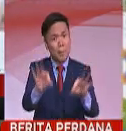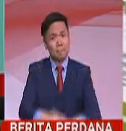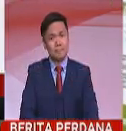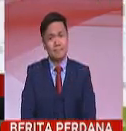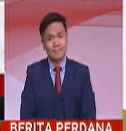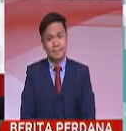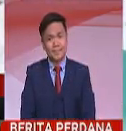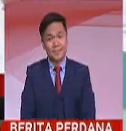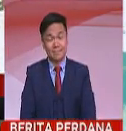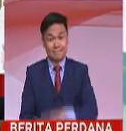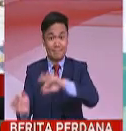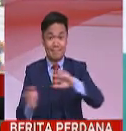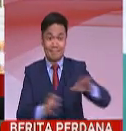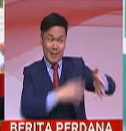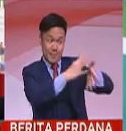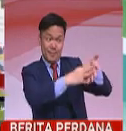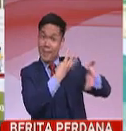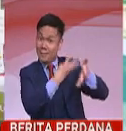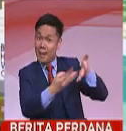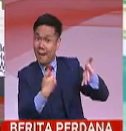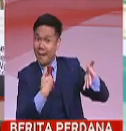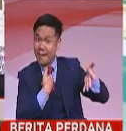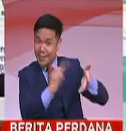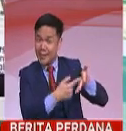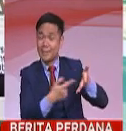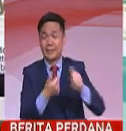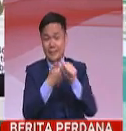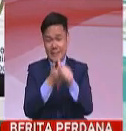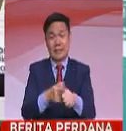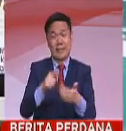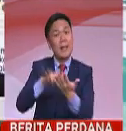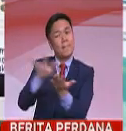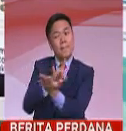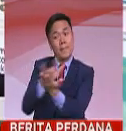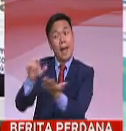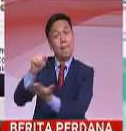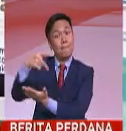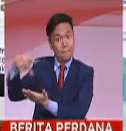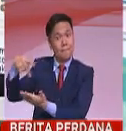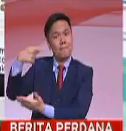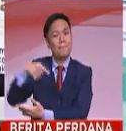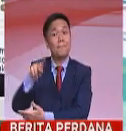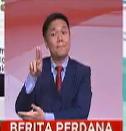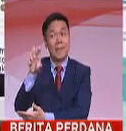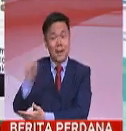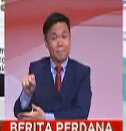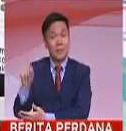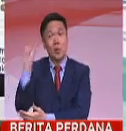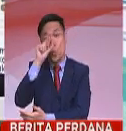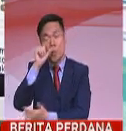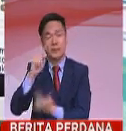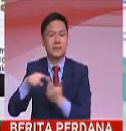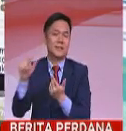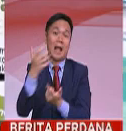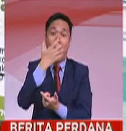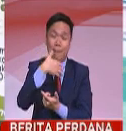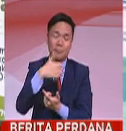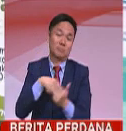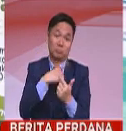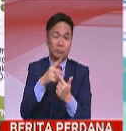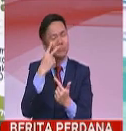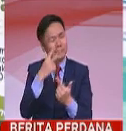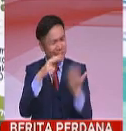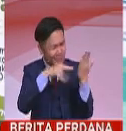Selain mengikut jadual yang telah ditetapkan oleh Plus Malaysia, anda juga boleh memaknai aplikasi Plus App di Google Play Store dan juga Apple App Store bagi